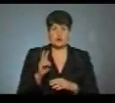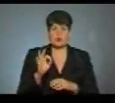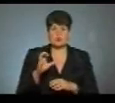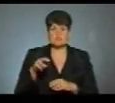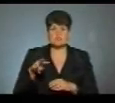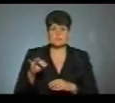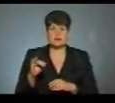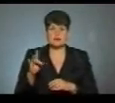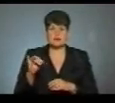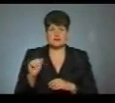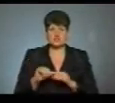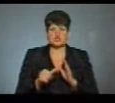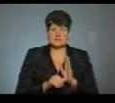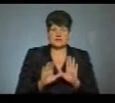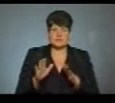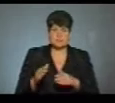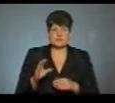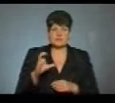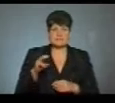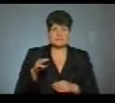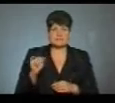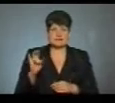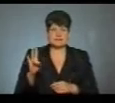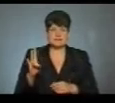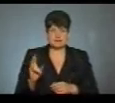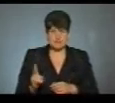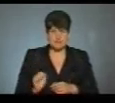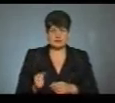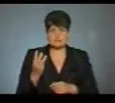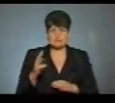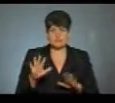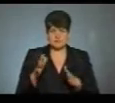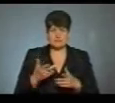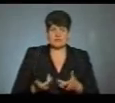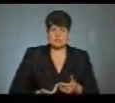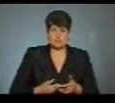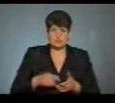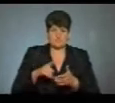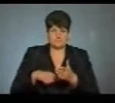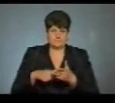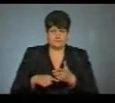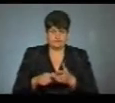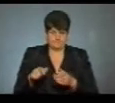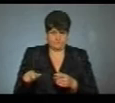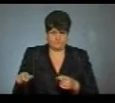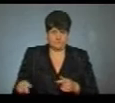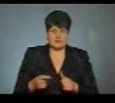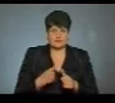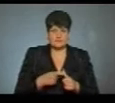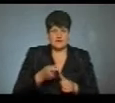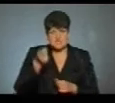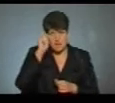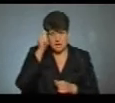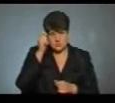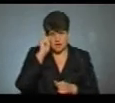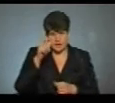16 випадків, і Стінка – 3 випадки, де проживають релігійні громади, яких називають